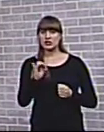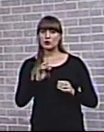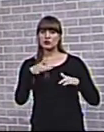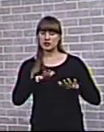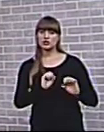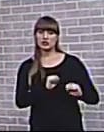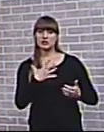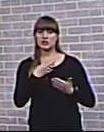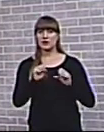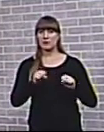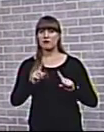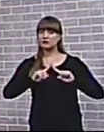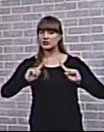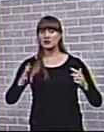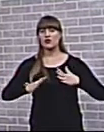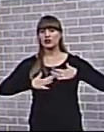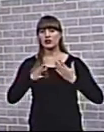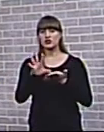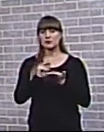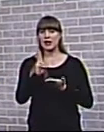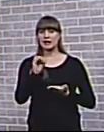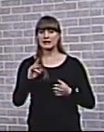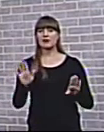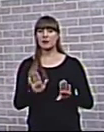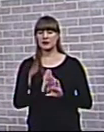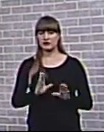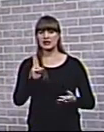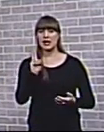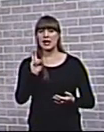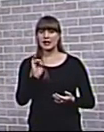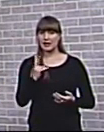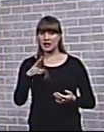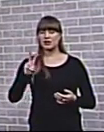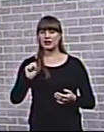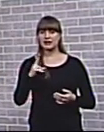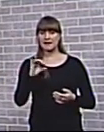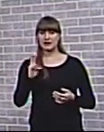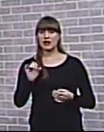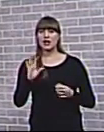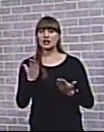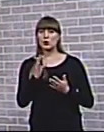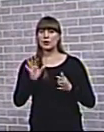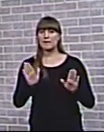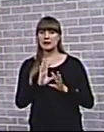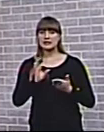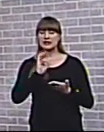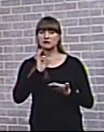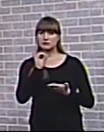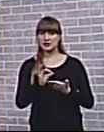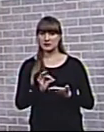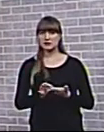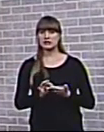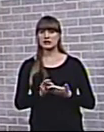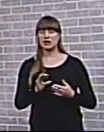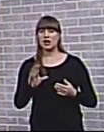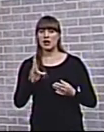права креативно. Вдохновившись примером канадского певца Дэйва Кэрролла, который песней отомстил авиакомпании за сломанную гитару,